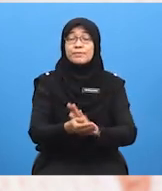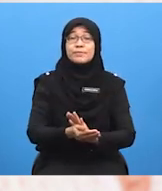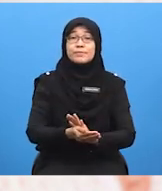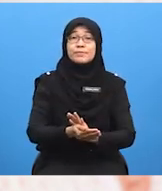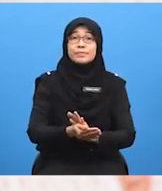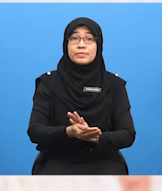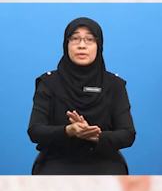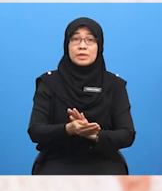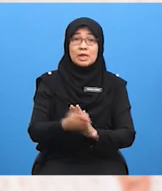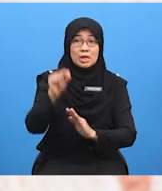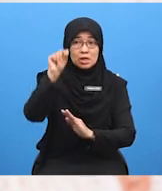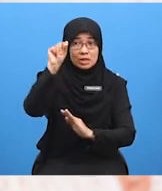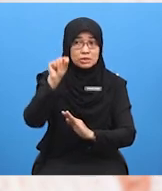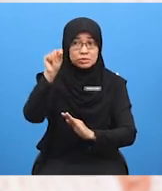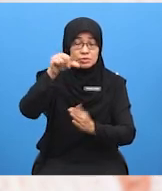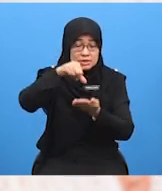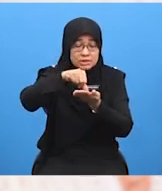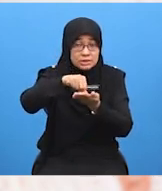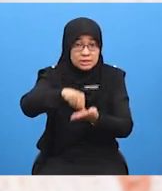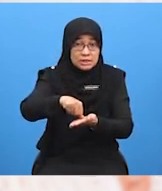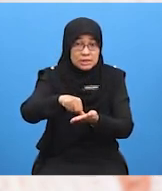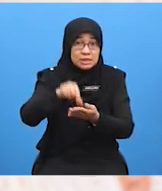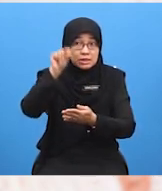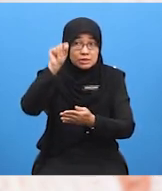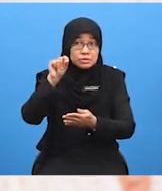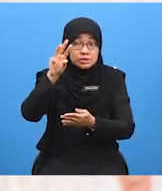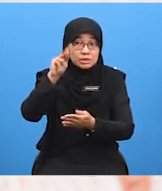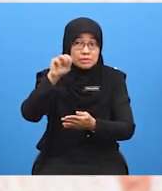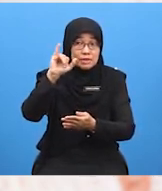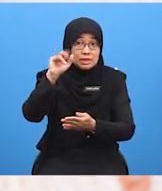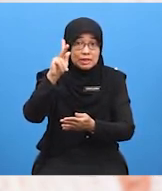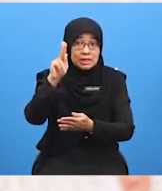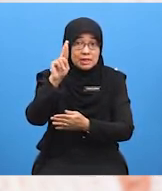Ianya adalah switch tekan, switch mikro,